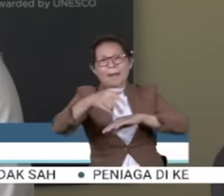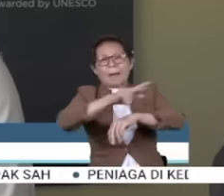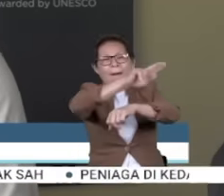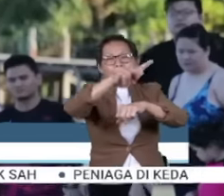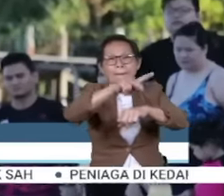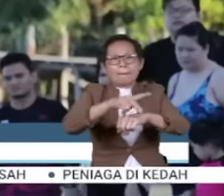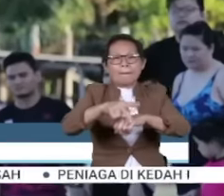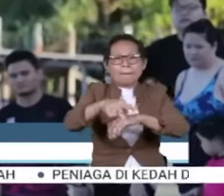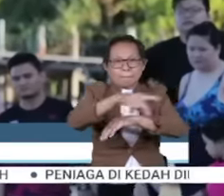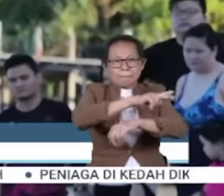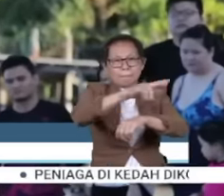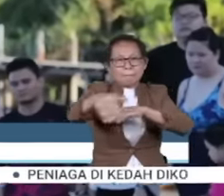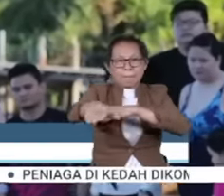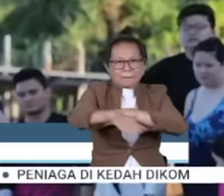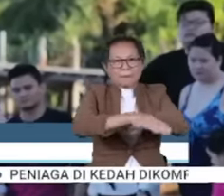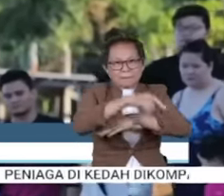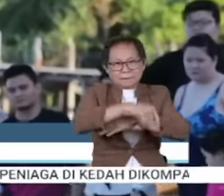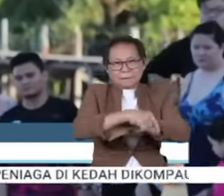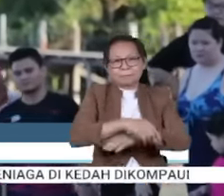jaga hutan